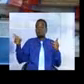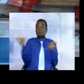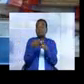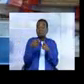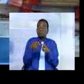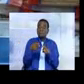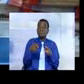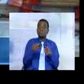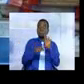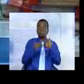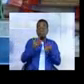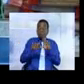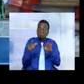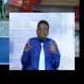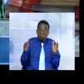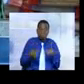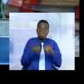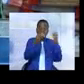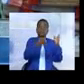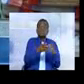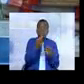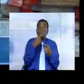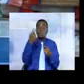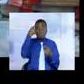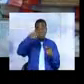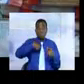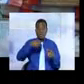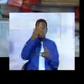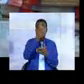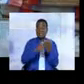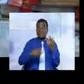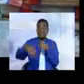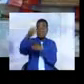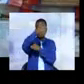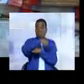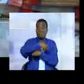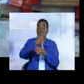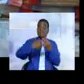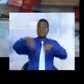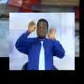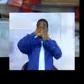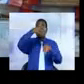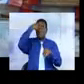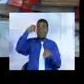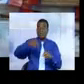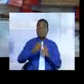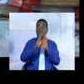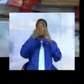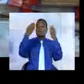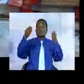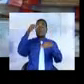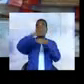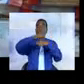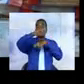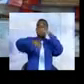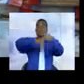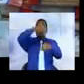des ordinateurs et d'amener des livres. Mais pour moi, c'est quelque chose d'important, parce que ça va vous ouvrir sur le